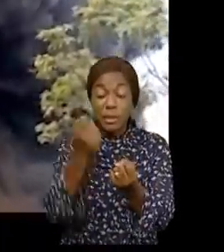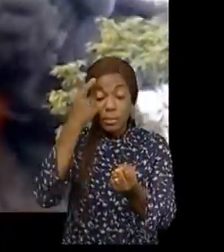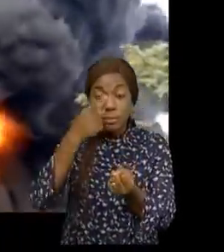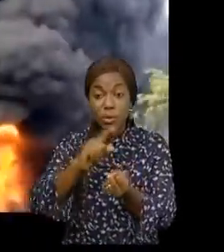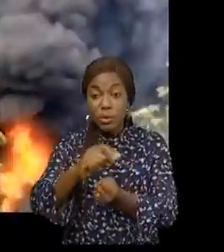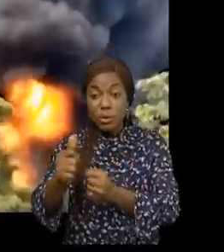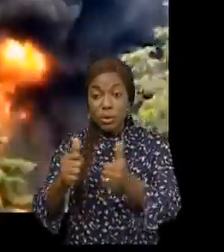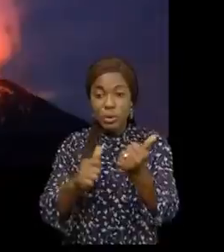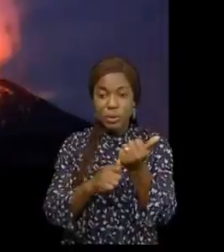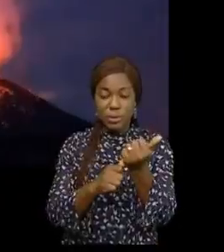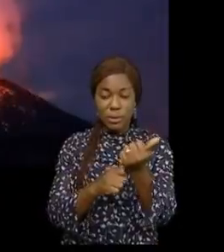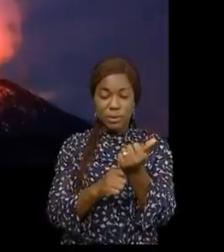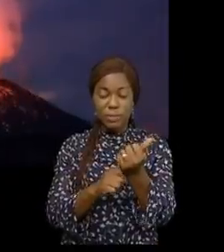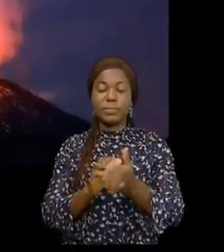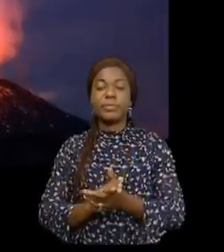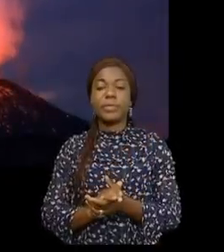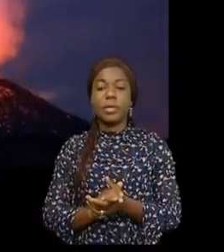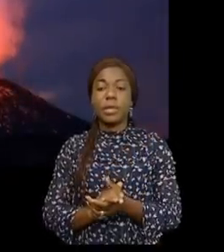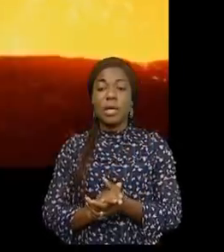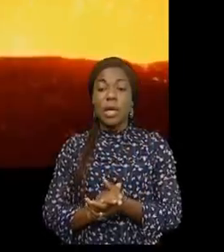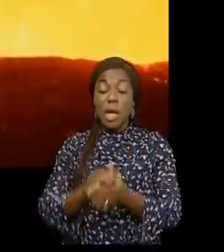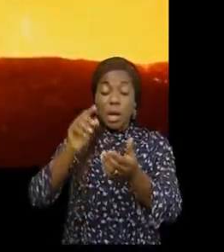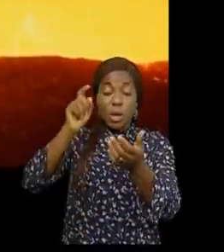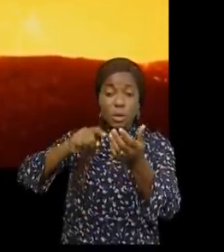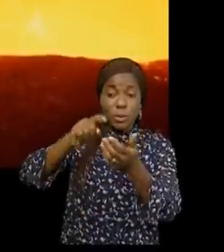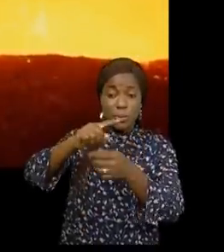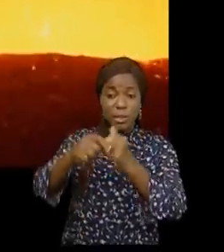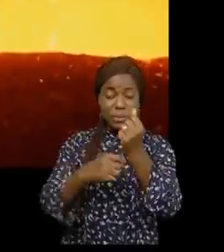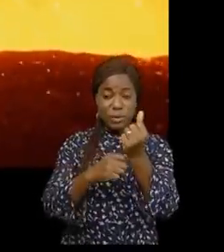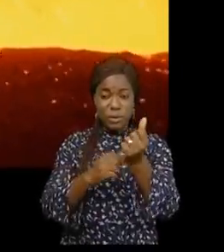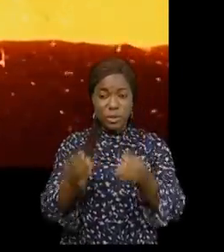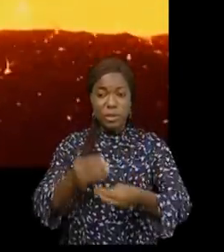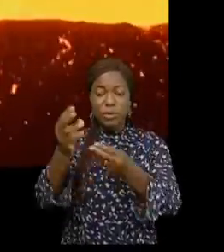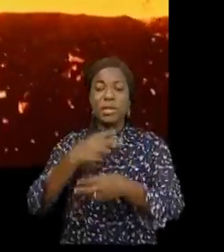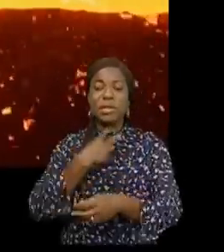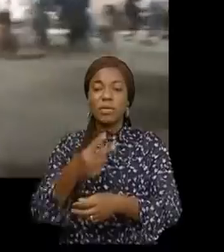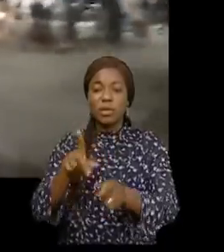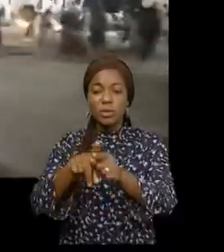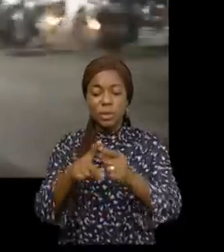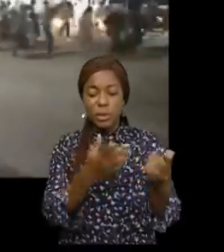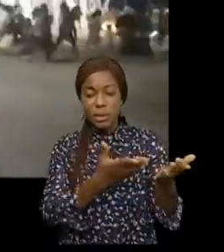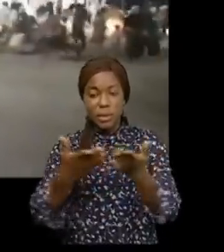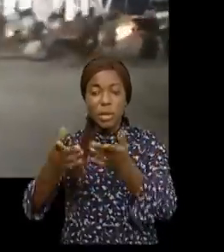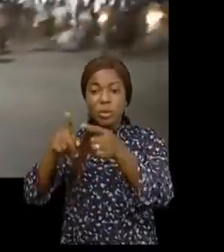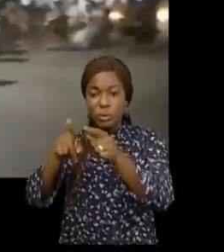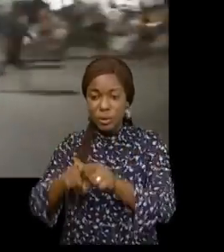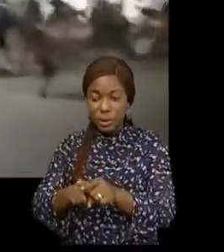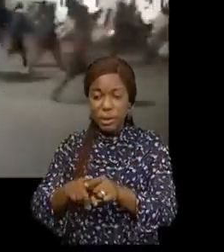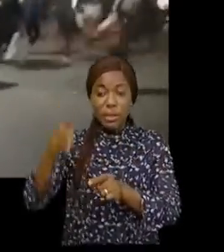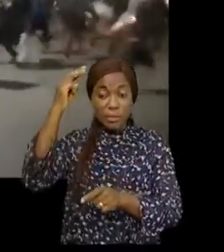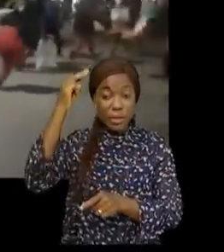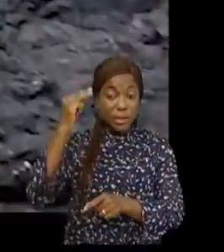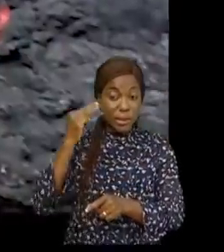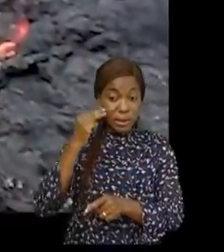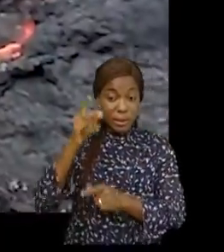institutions publiques que privées. Au nombre de personnes à avoir donné de la voix, il importe de signaler celle du ministre honoraire